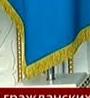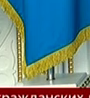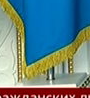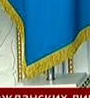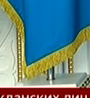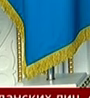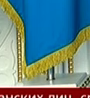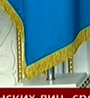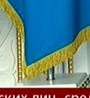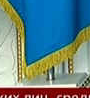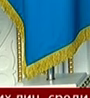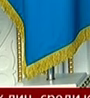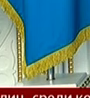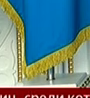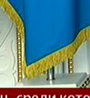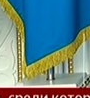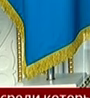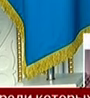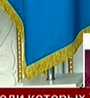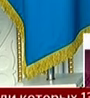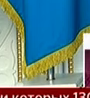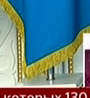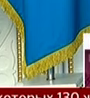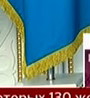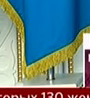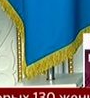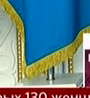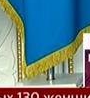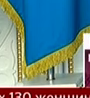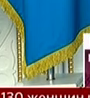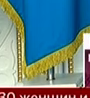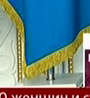Қымбатты отандастар, еліміздегі ахуал өте күрделі.